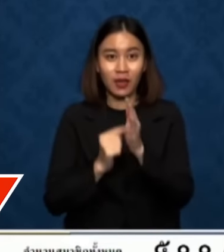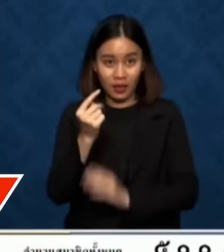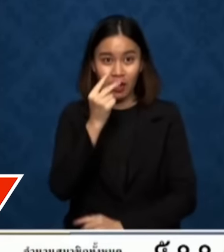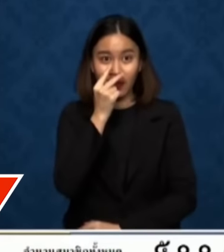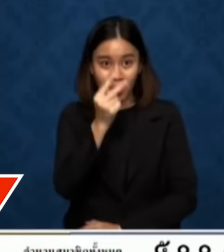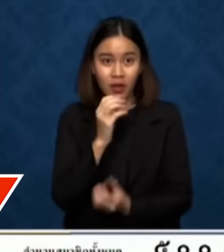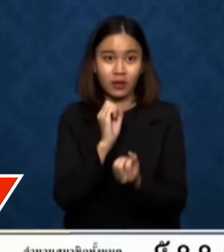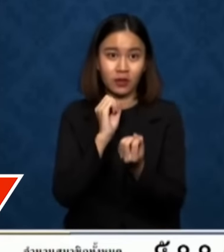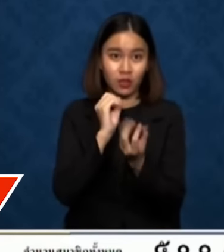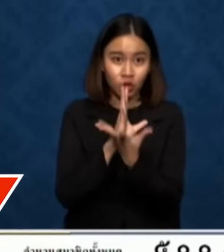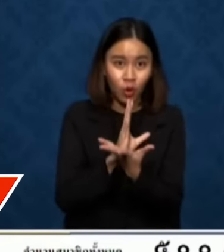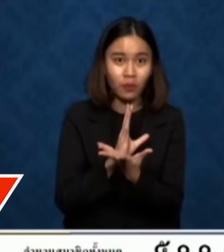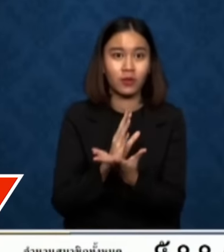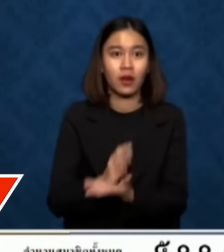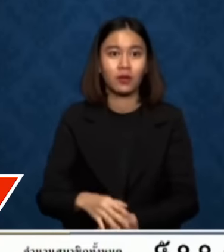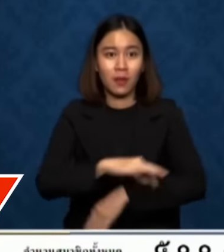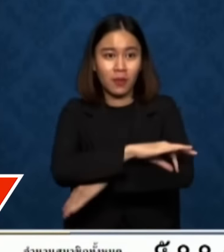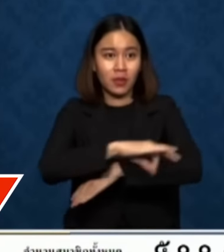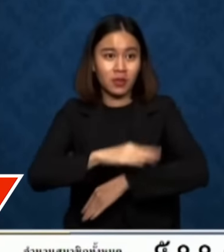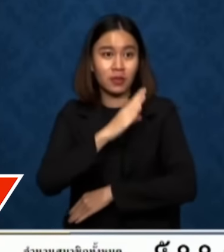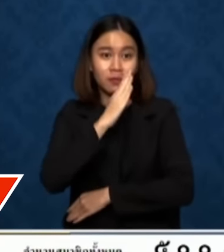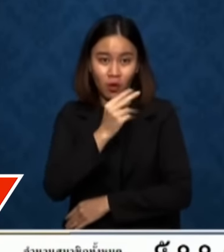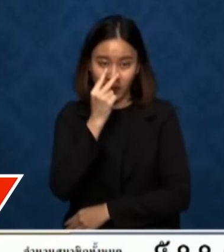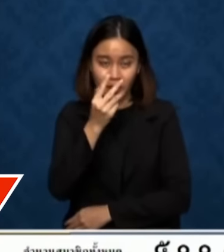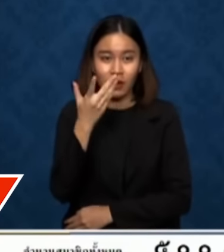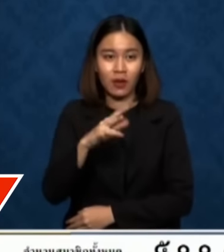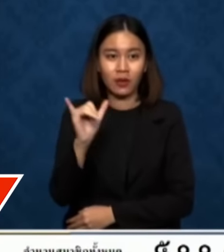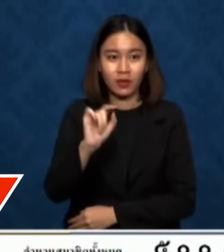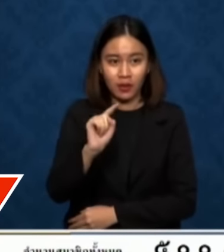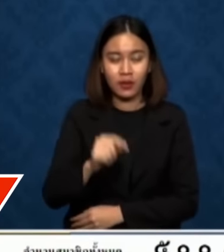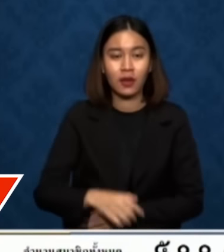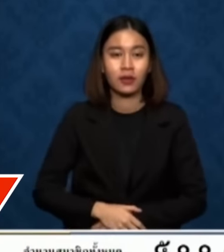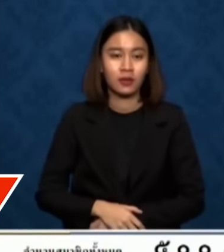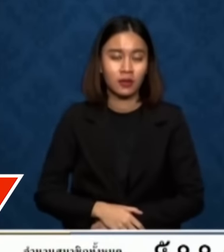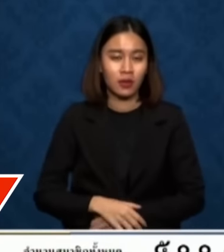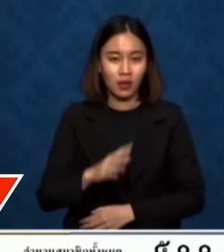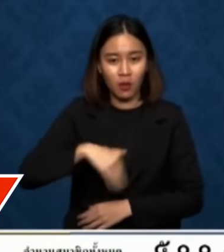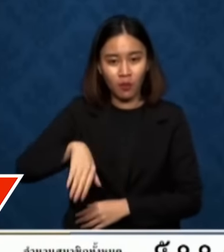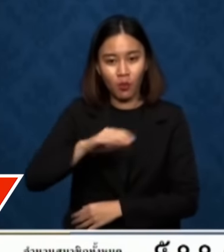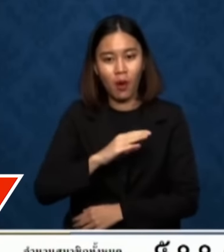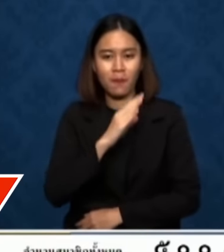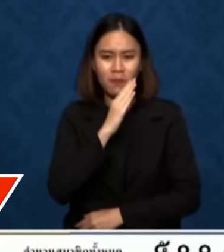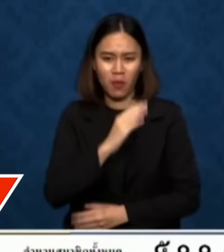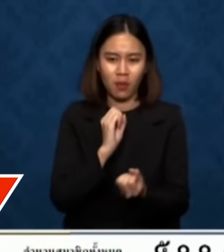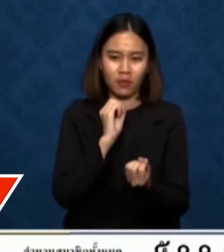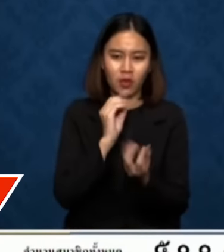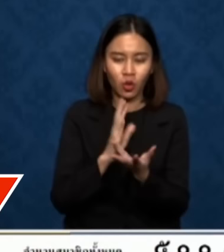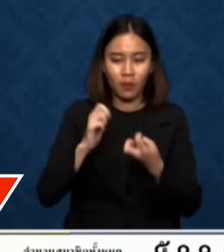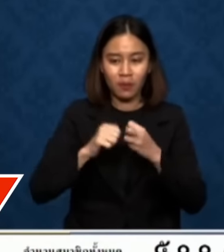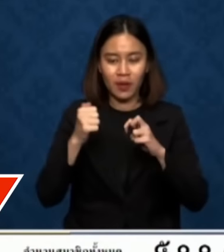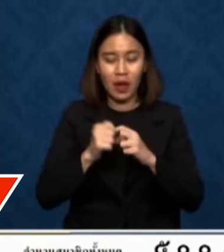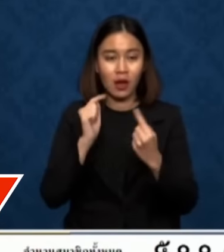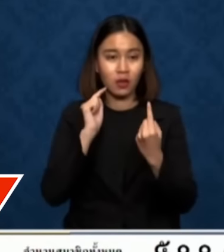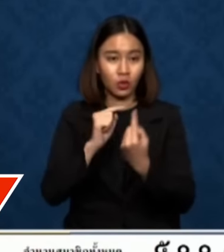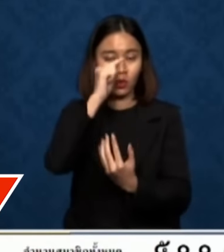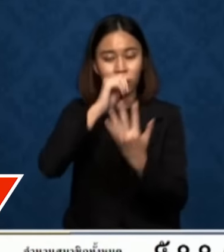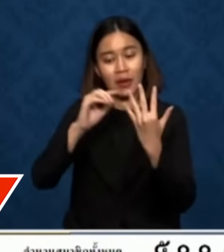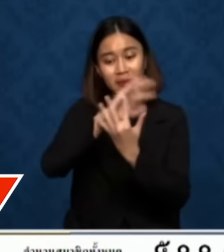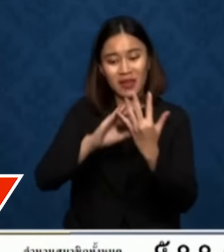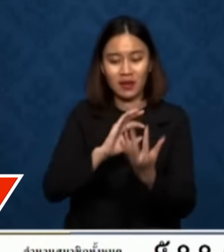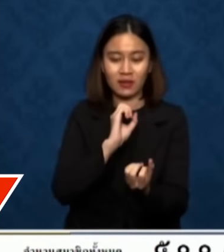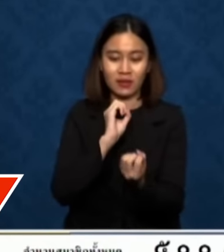เสียของแอคเคาท์ปลอมเหล่านี้แล้วหรือยังคะแอคเคาท์ปลอมเหล่านี้มันสร้างปัญหาระดับชาตินะคะนี่คือความเสีย